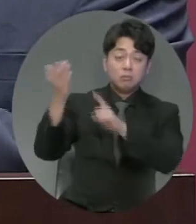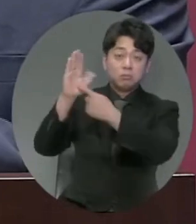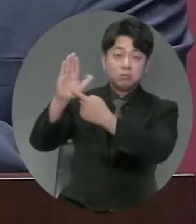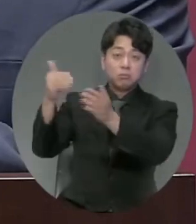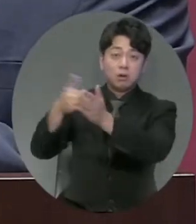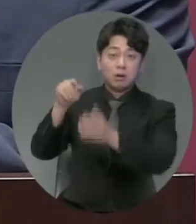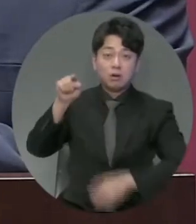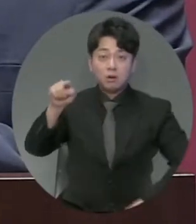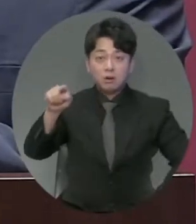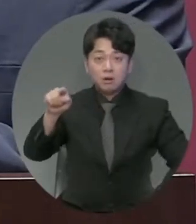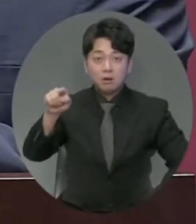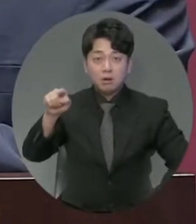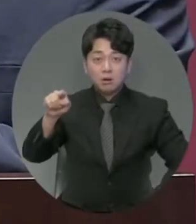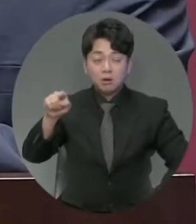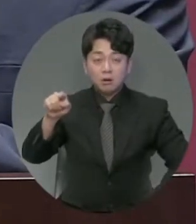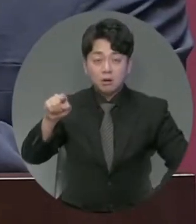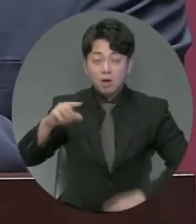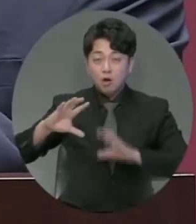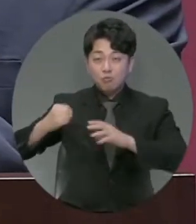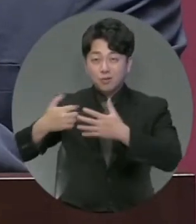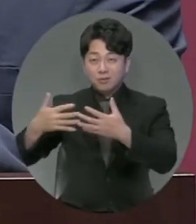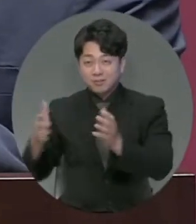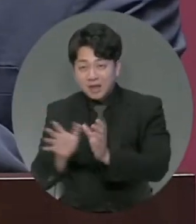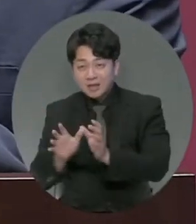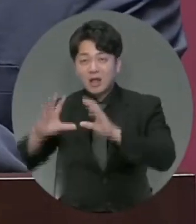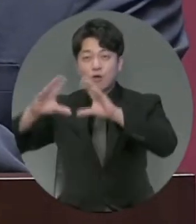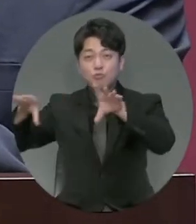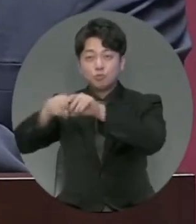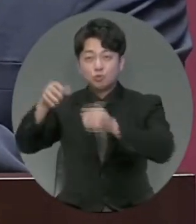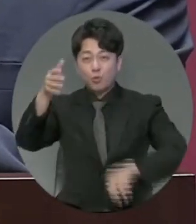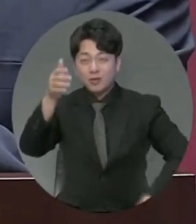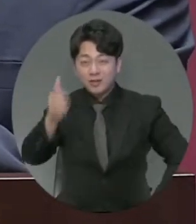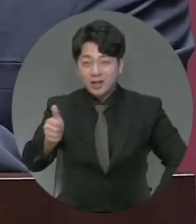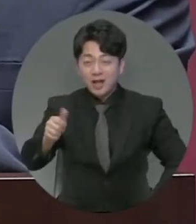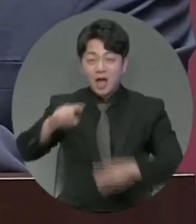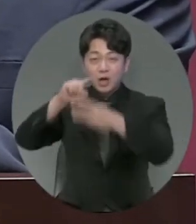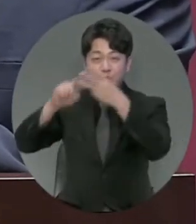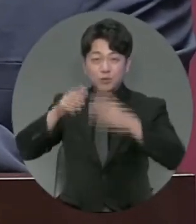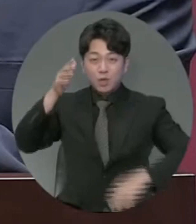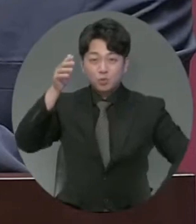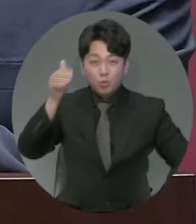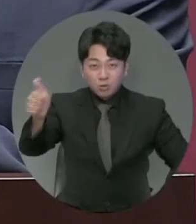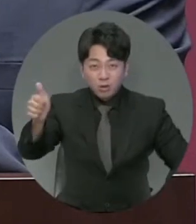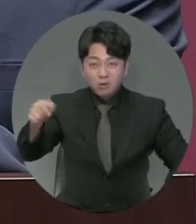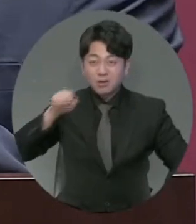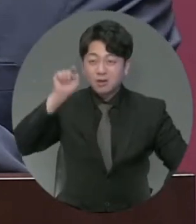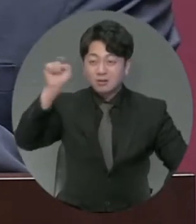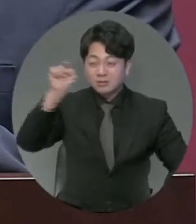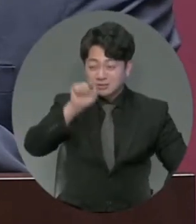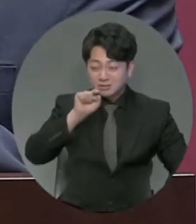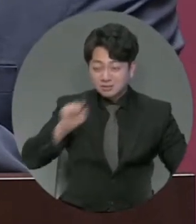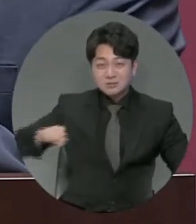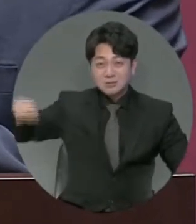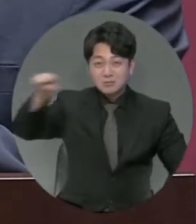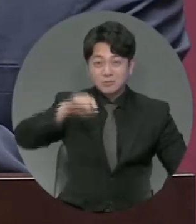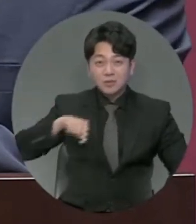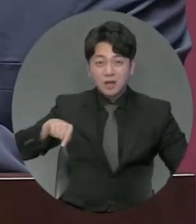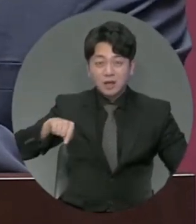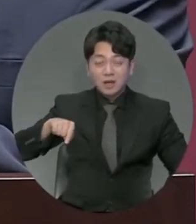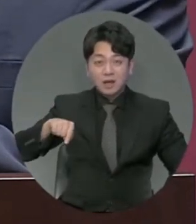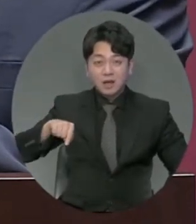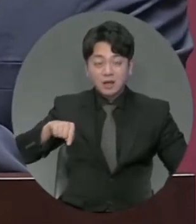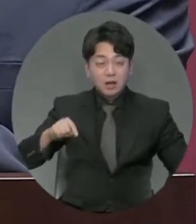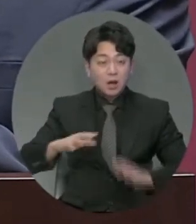시작해서 국민의힘이나 정권의 핵심 관계자나 국무총리나 정부의 지지도가 하락하는